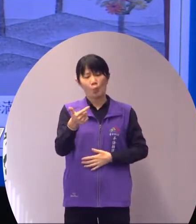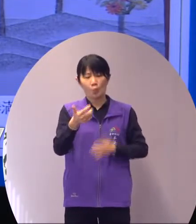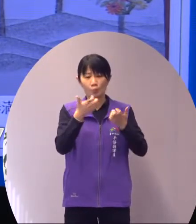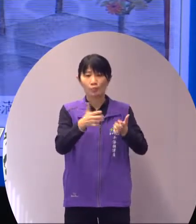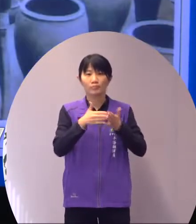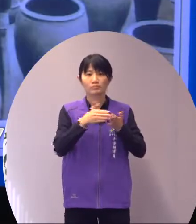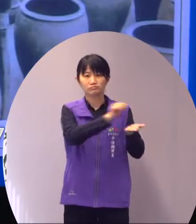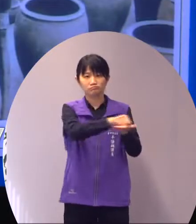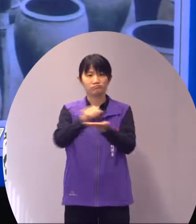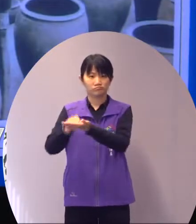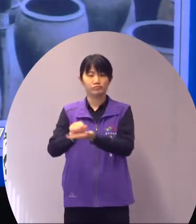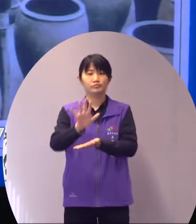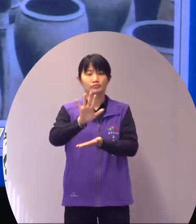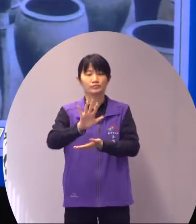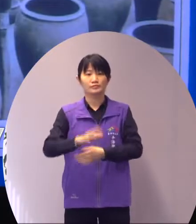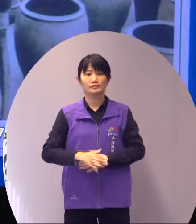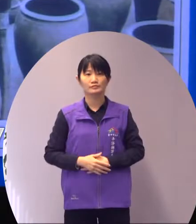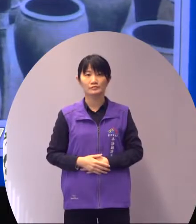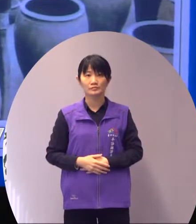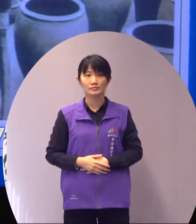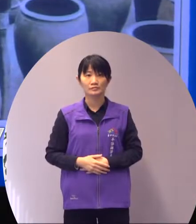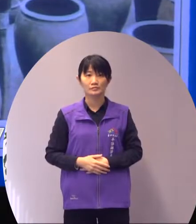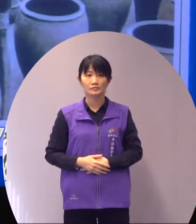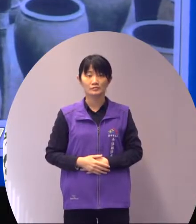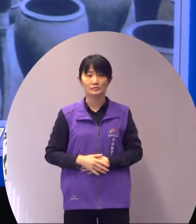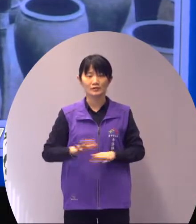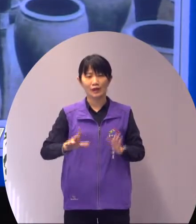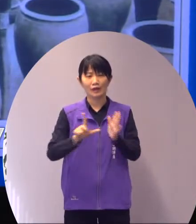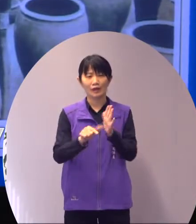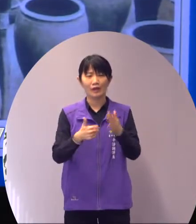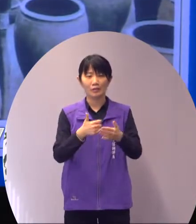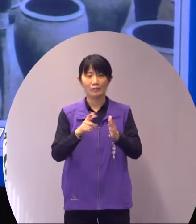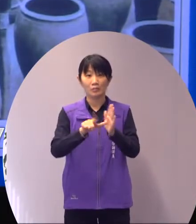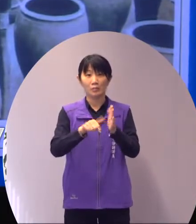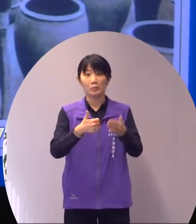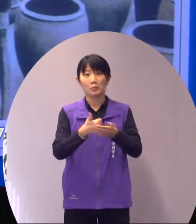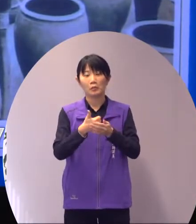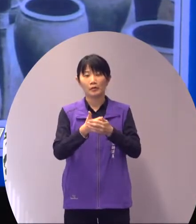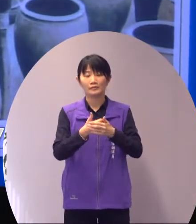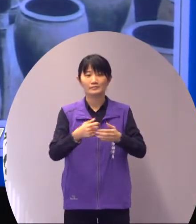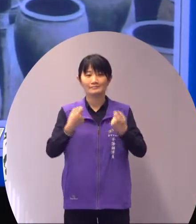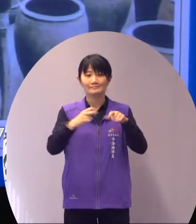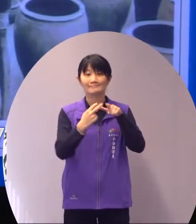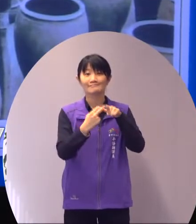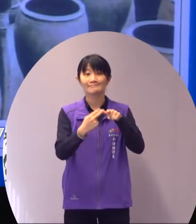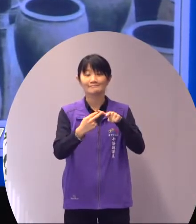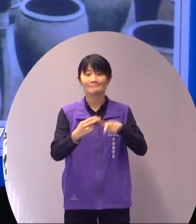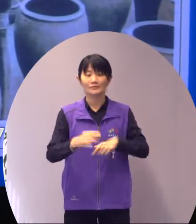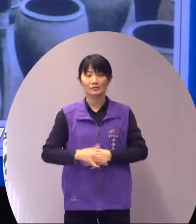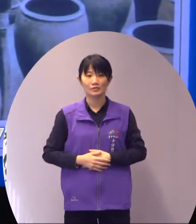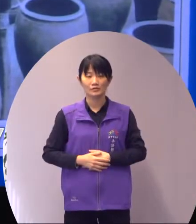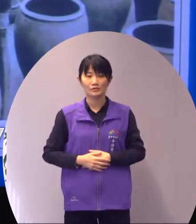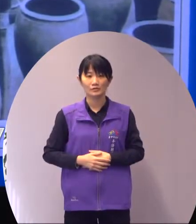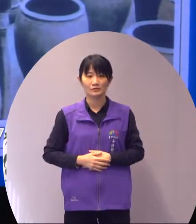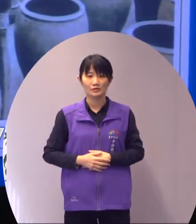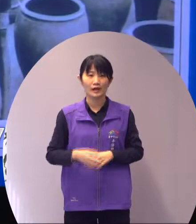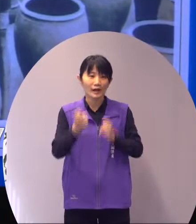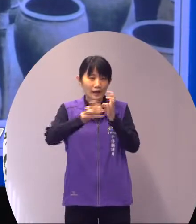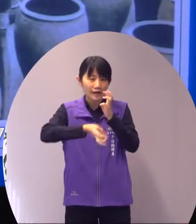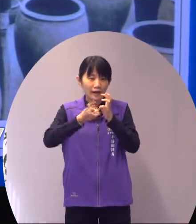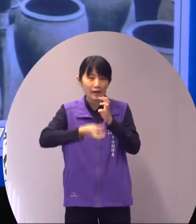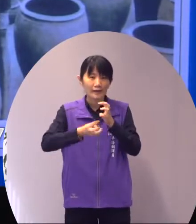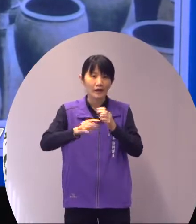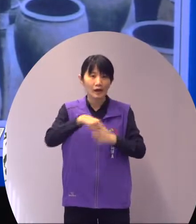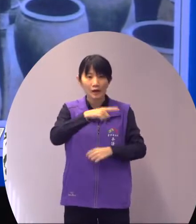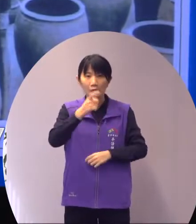艺的保存者。那由于时间有限，接下来的传统工艺项目，我将很快的带过，详细内容请